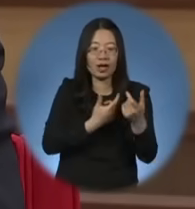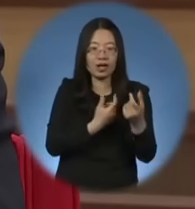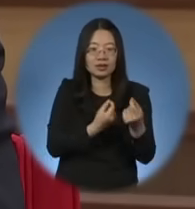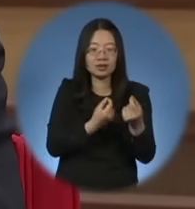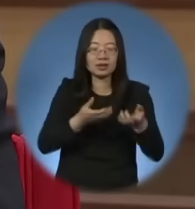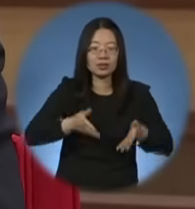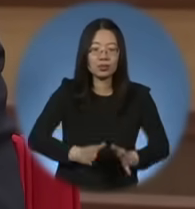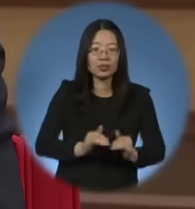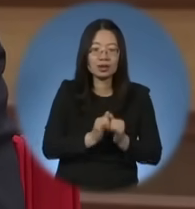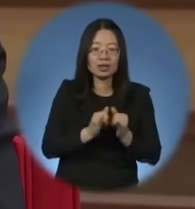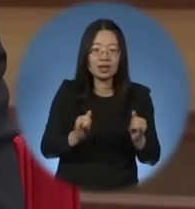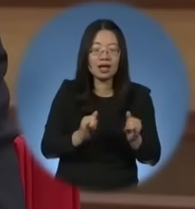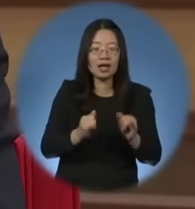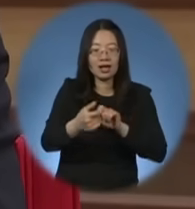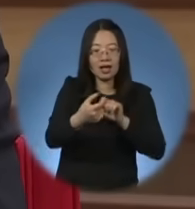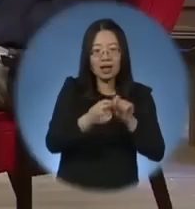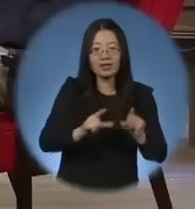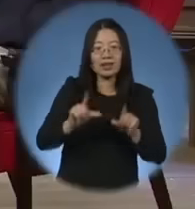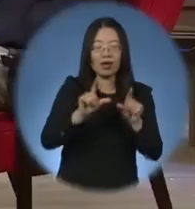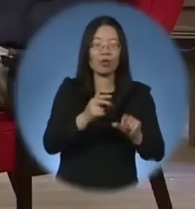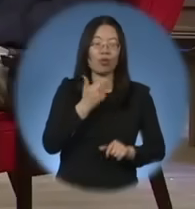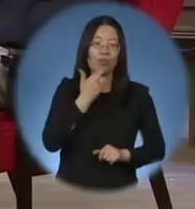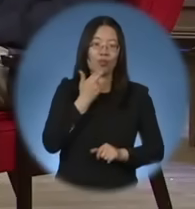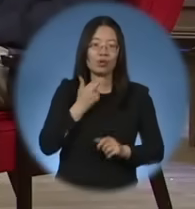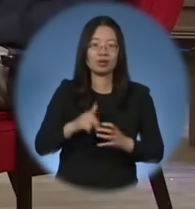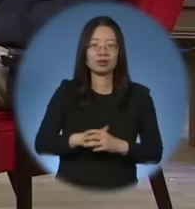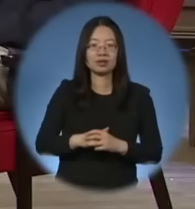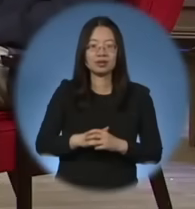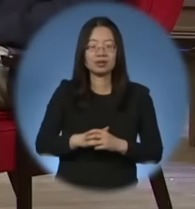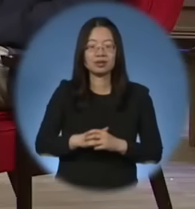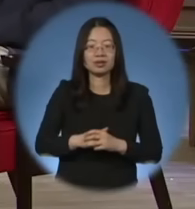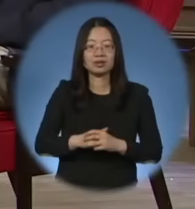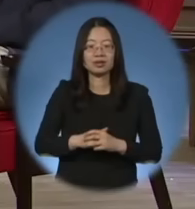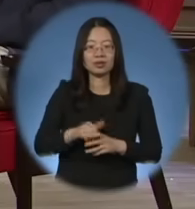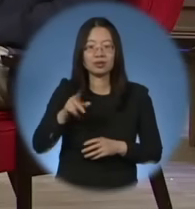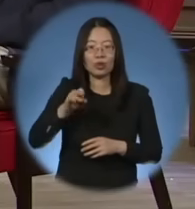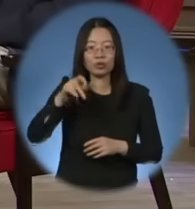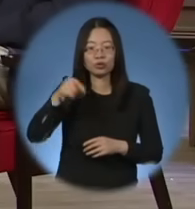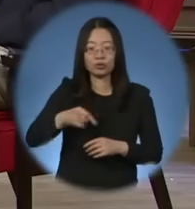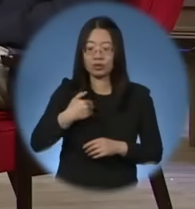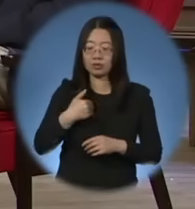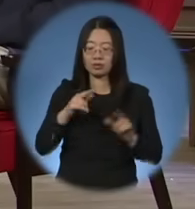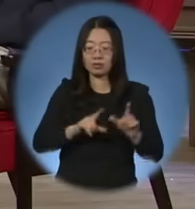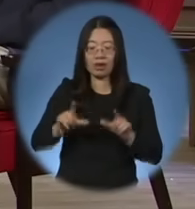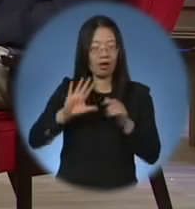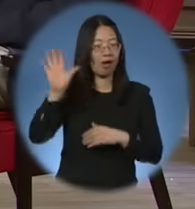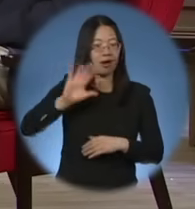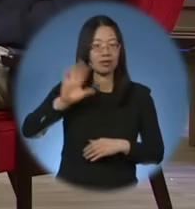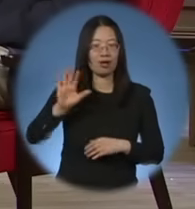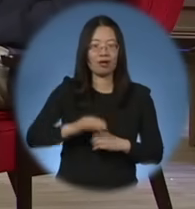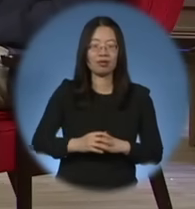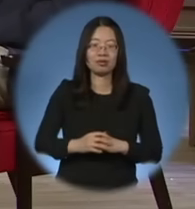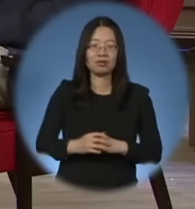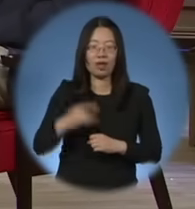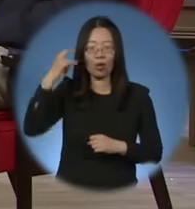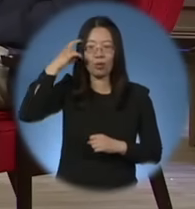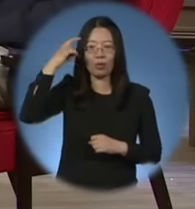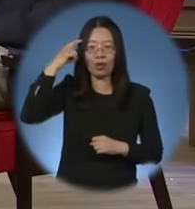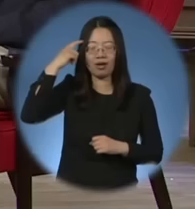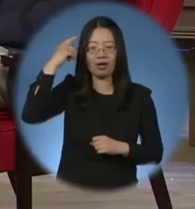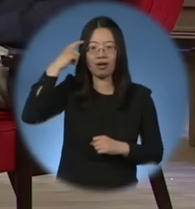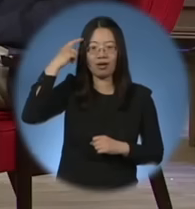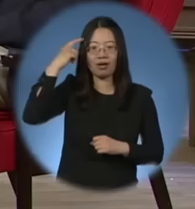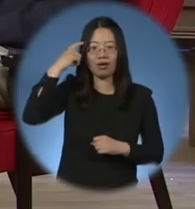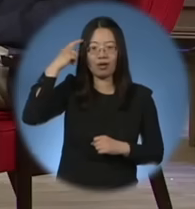같은 본관인 사람 가까이 안 살죠 지금 그렇죠 또 정저 정주에 안 살죠 안죠 안 살죠 왜